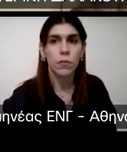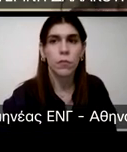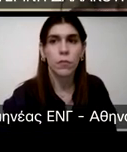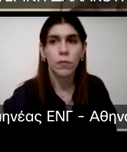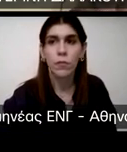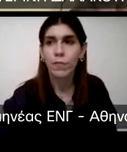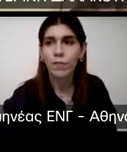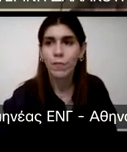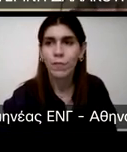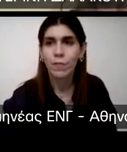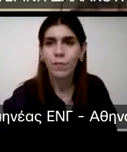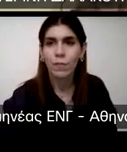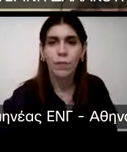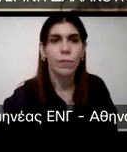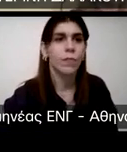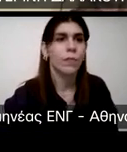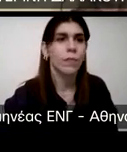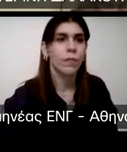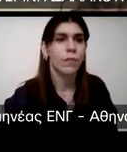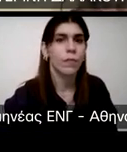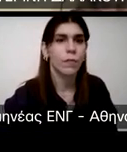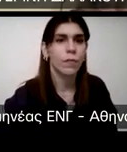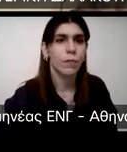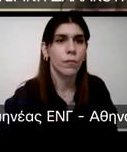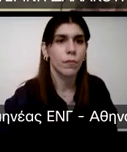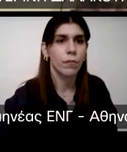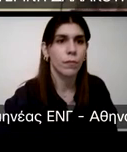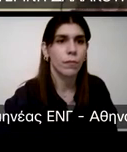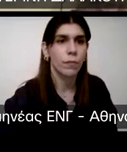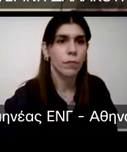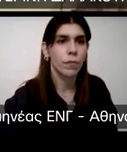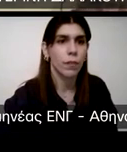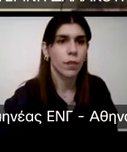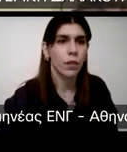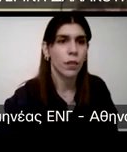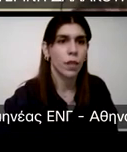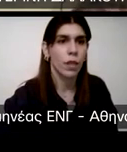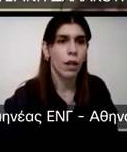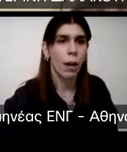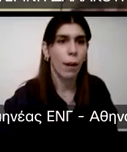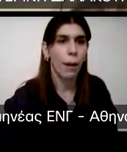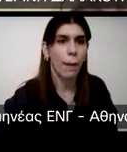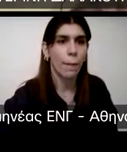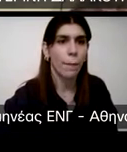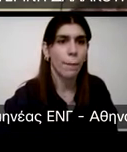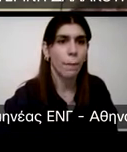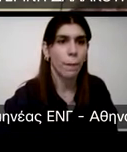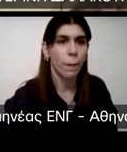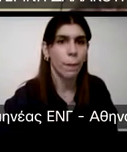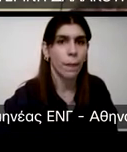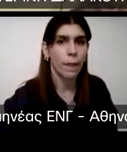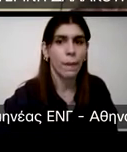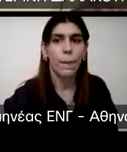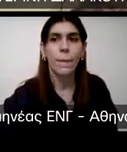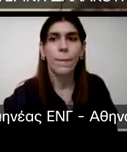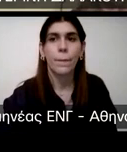Είναι πολύ μεγάλα κείμενα, δεν μπορούσα να κάνω κάποια καλύτερη εικόνα για εσάς για το σχέδιο δράσης του Πανεπιστημίου Κρήτης. Οι πολιτικές λοιπόν αυτές